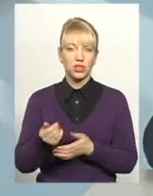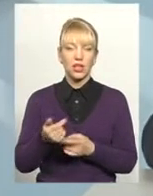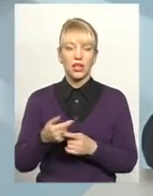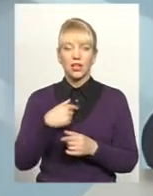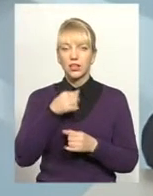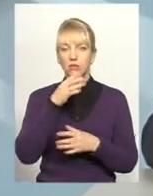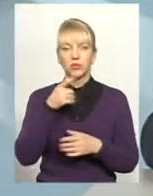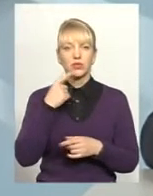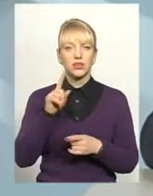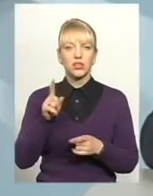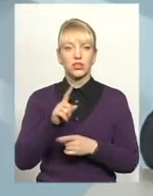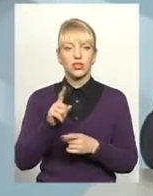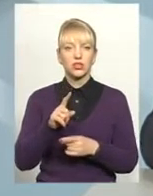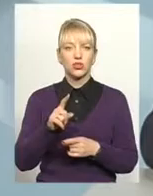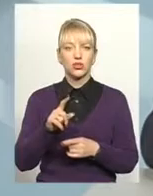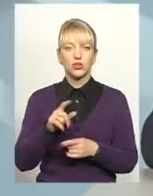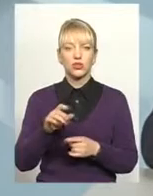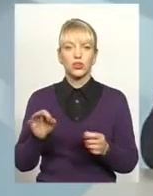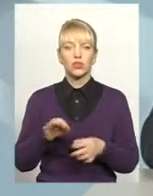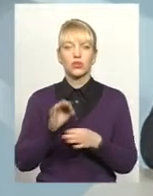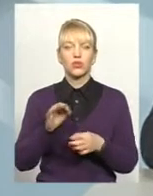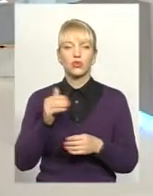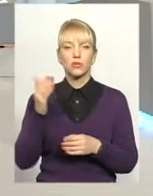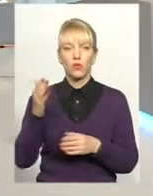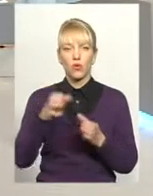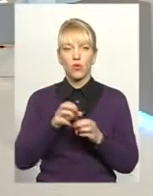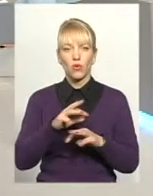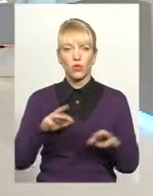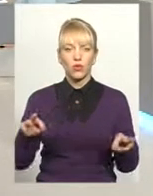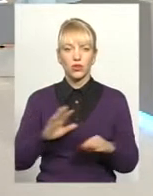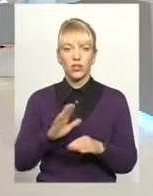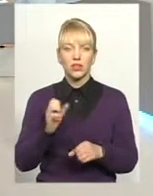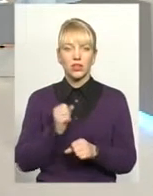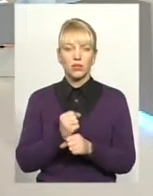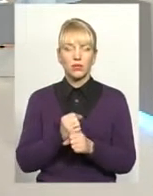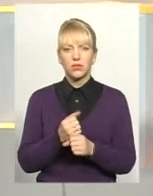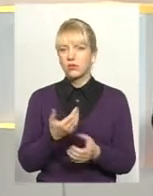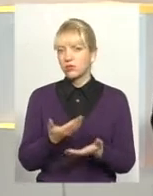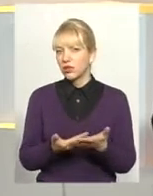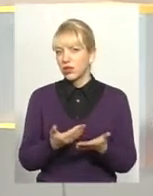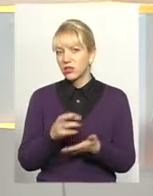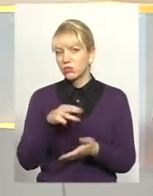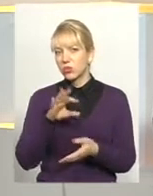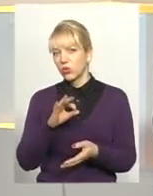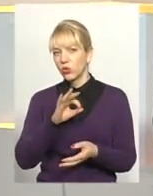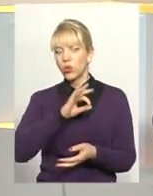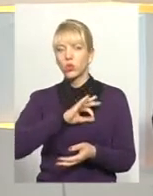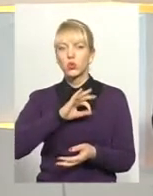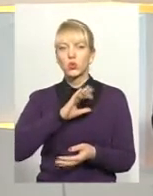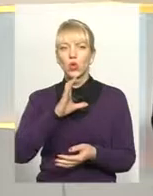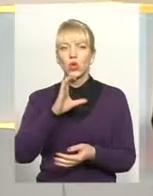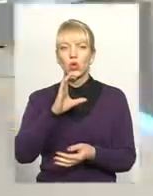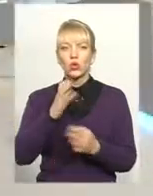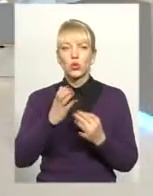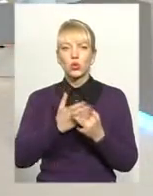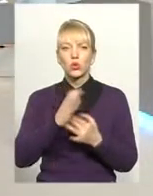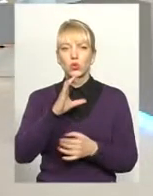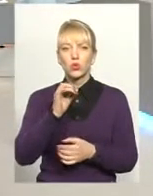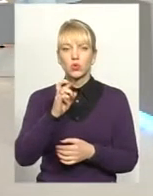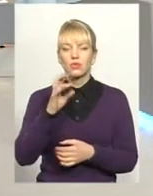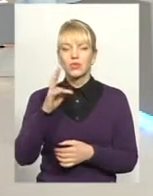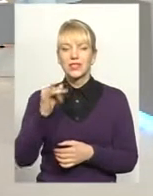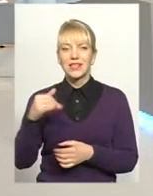що нічого з боку уряду не робиться. Ну, начебто субсидіями пом'якшують цей удар. Розумієте, шоковий. Субсидії – це те, що все